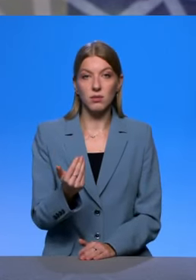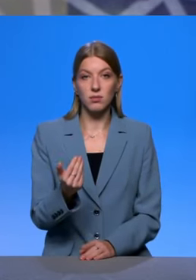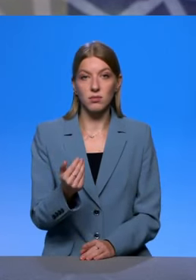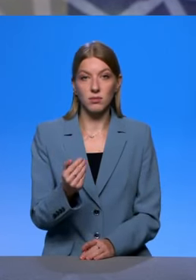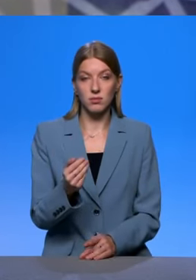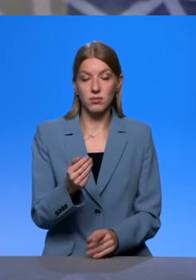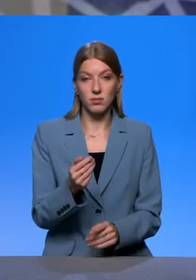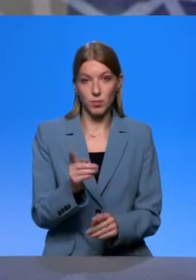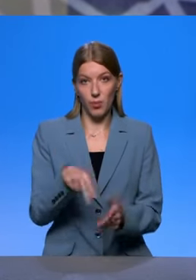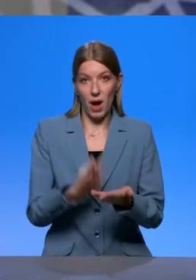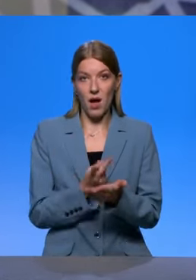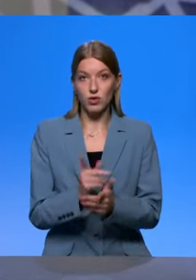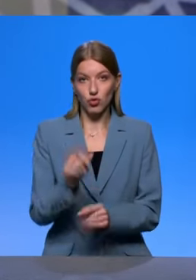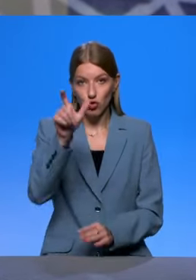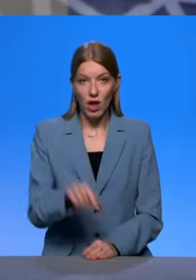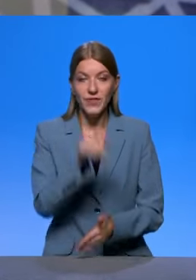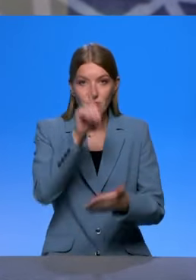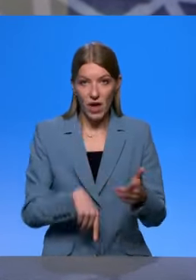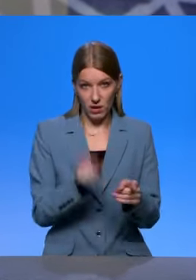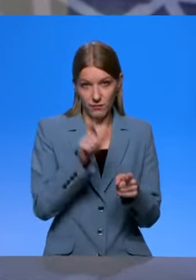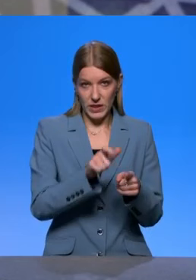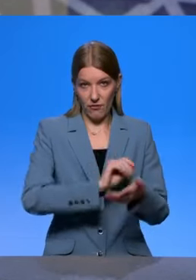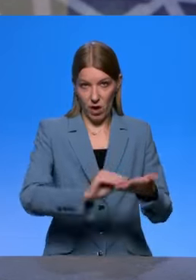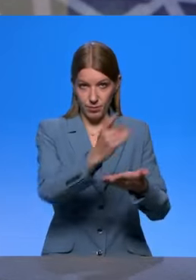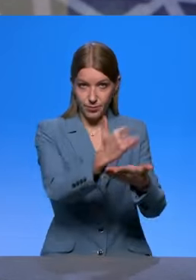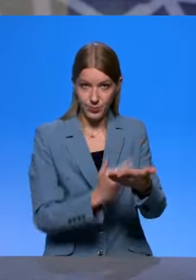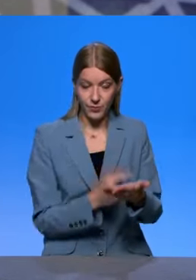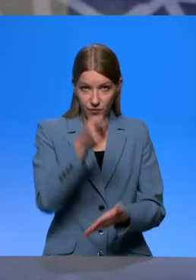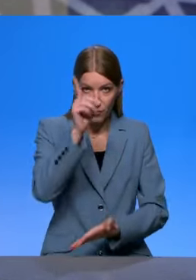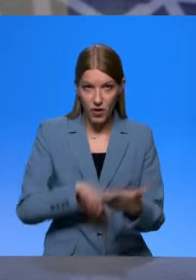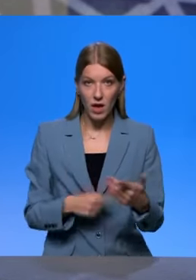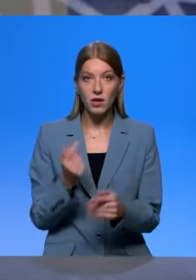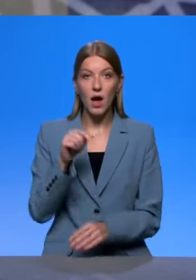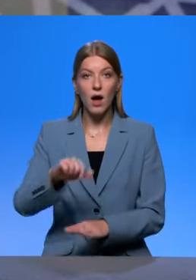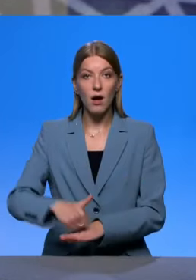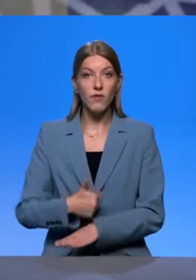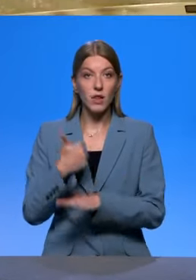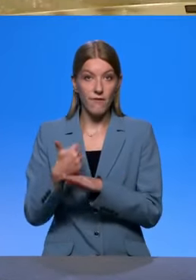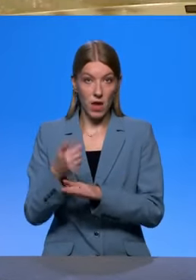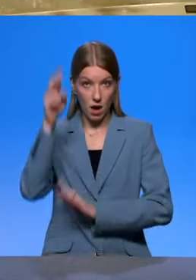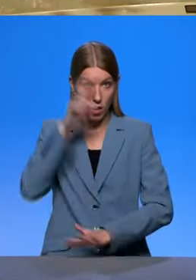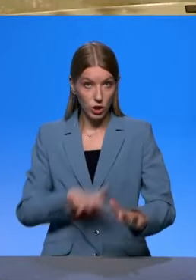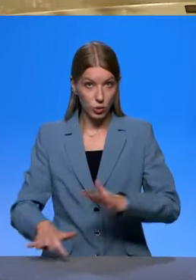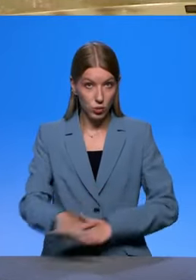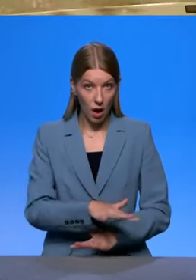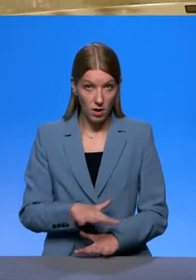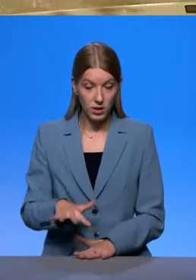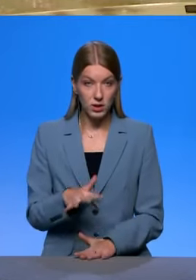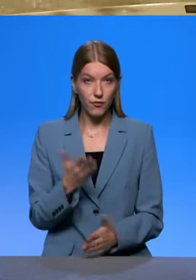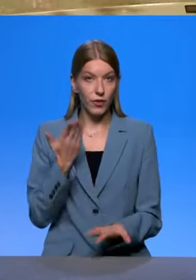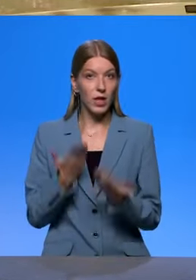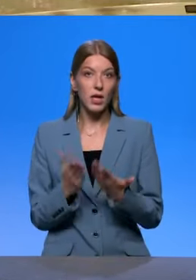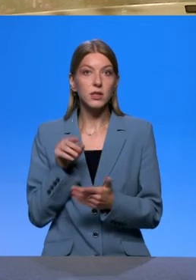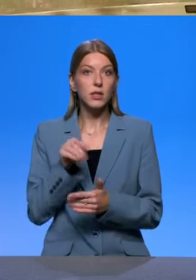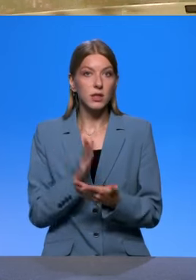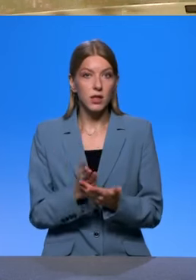при людях, которые, так сказать, вот в главе государства стоят, есть что-то вот такое вот чудодейство. Оно ведь